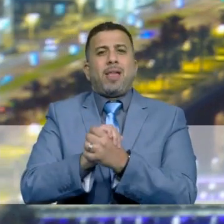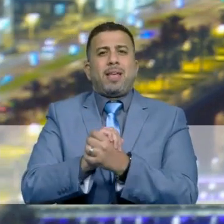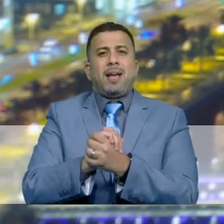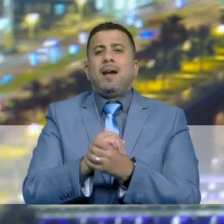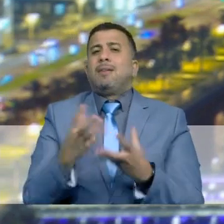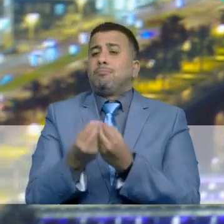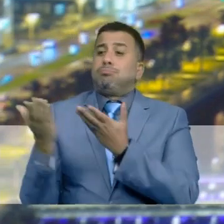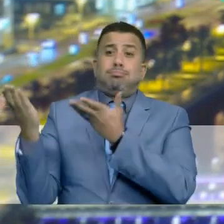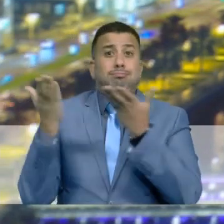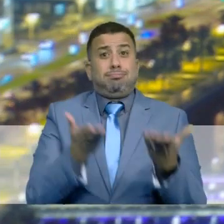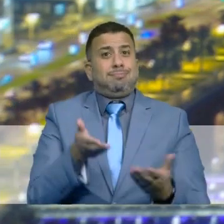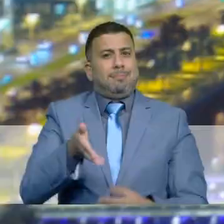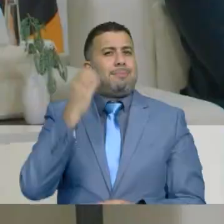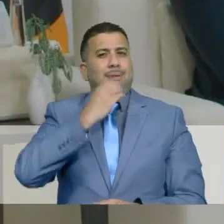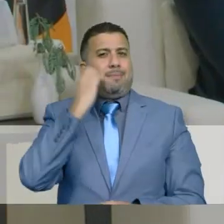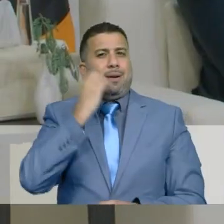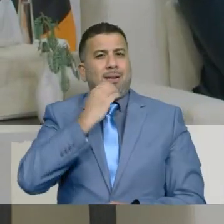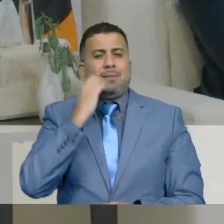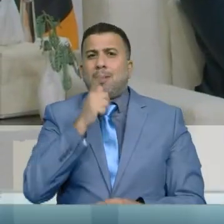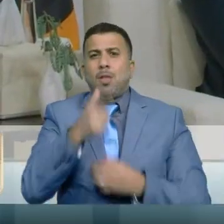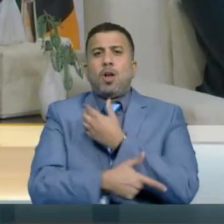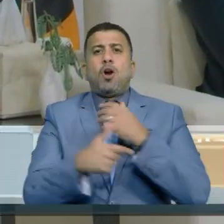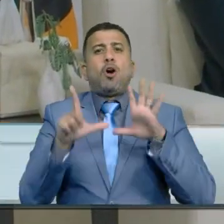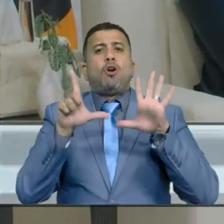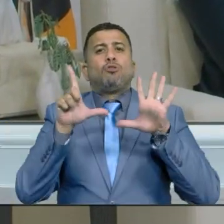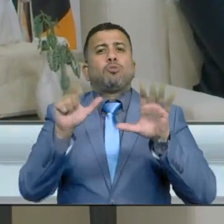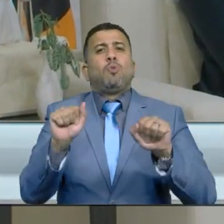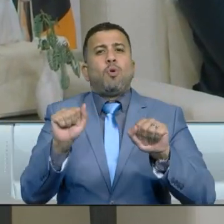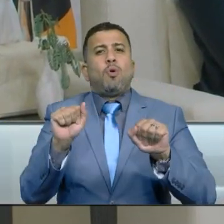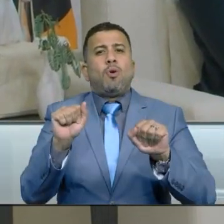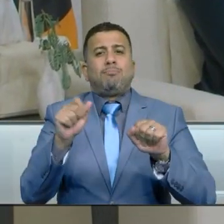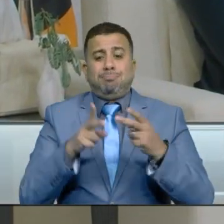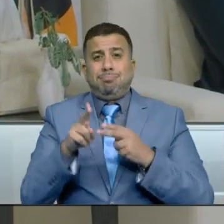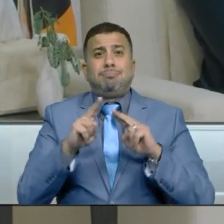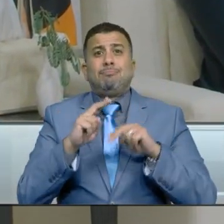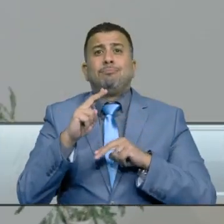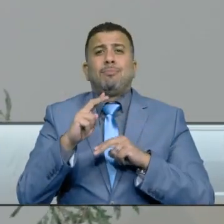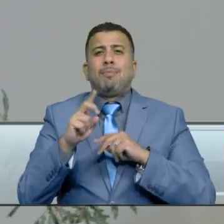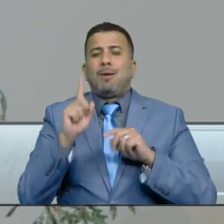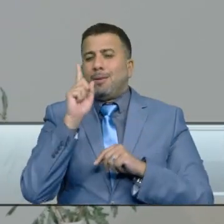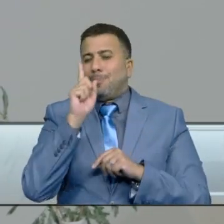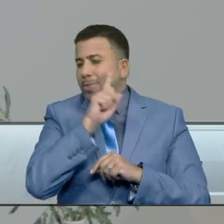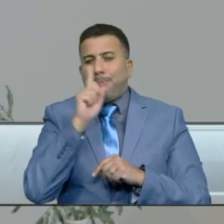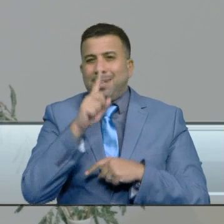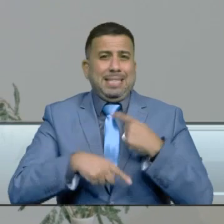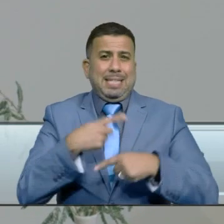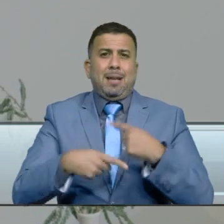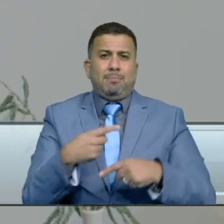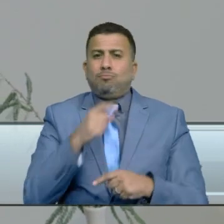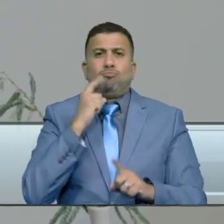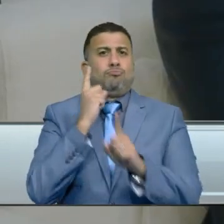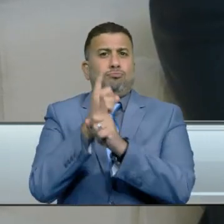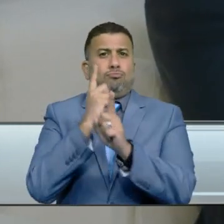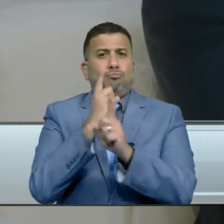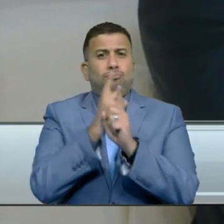دول الصديقه الذين يزورون الدوله لحضور فعاليات اسبوع ابو ظبي للاستدامه فقد التقى